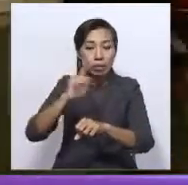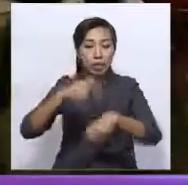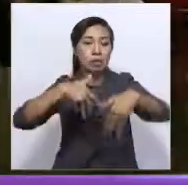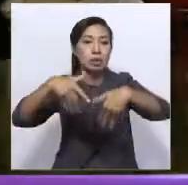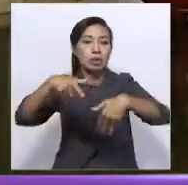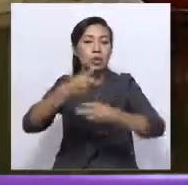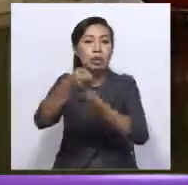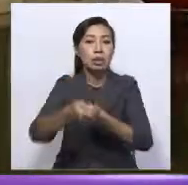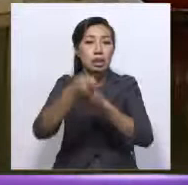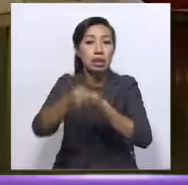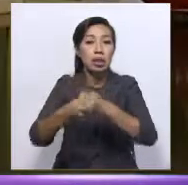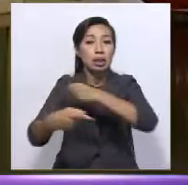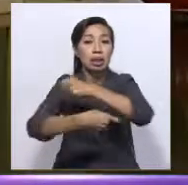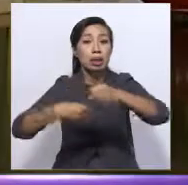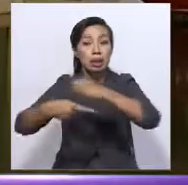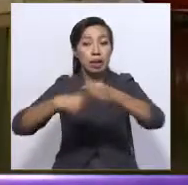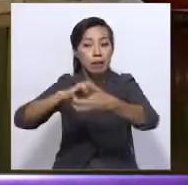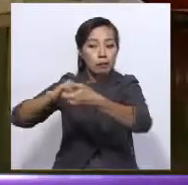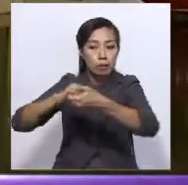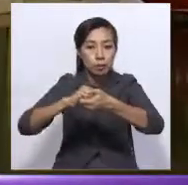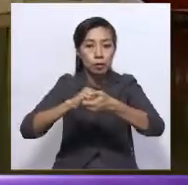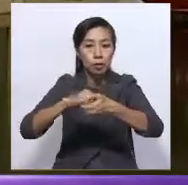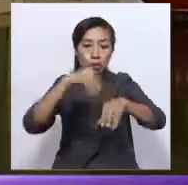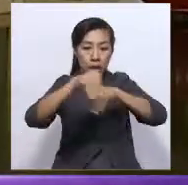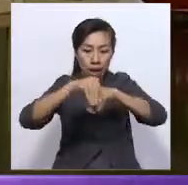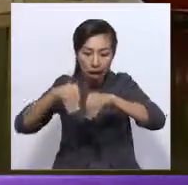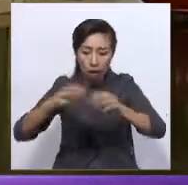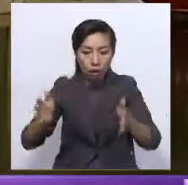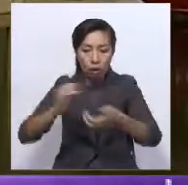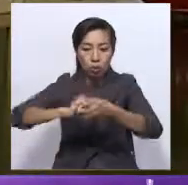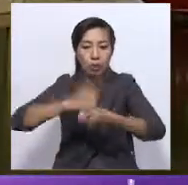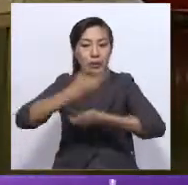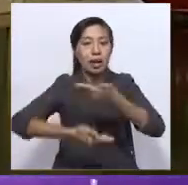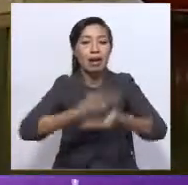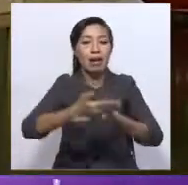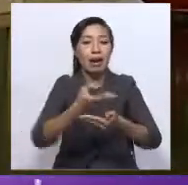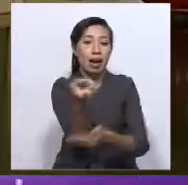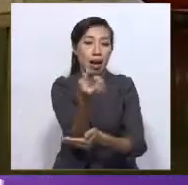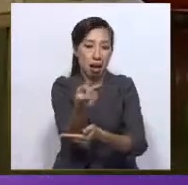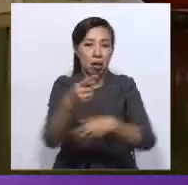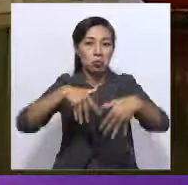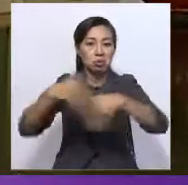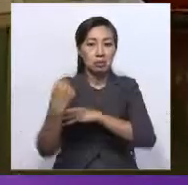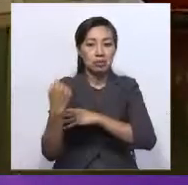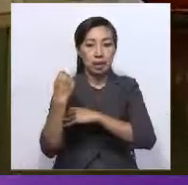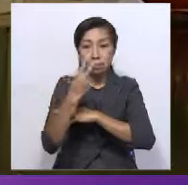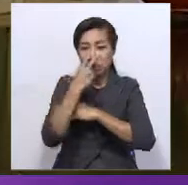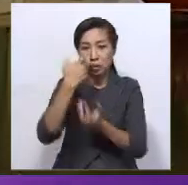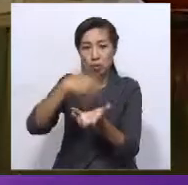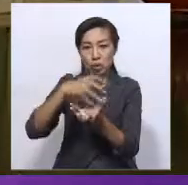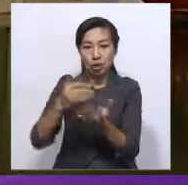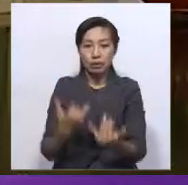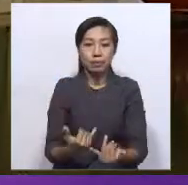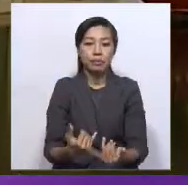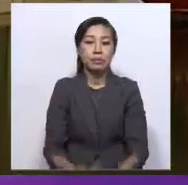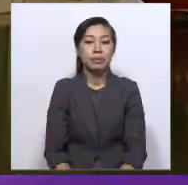ของเกษตรกรชาวนาในการผลิตและร่วมกันจำหน่ายข้าวชุมชนจึงเกิดเป็นชุมชนที่เข้มแข็งเราไปติดตามได้จากรายง